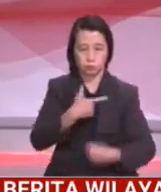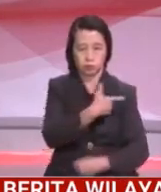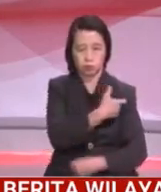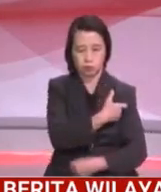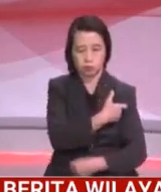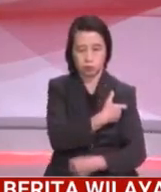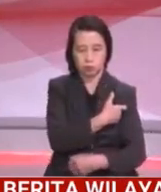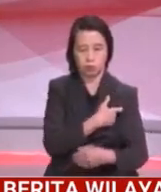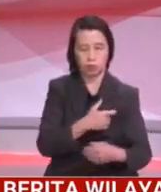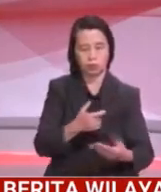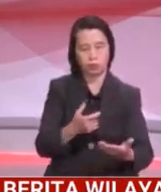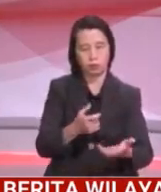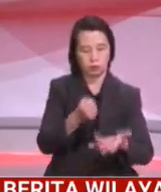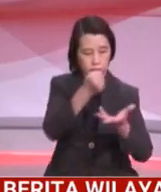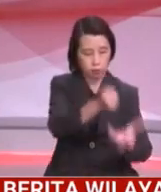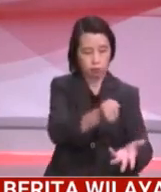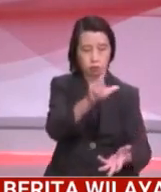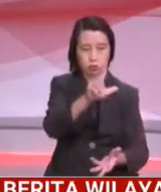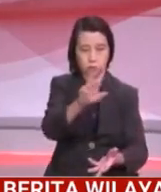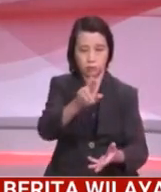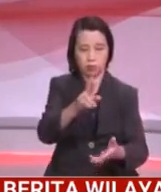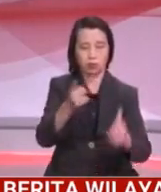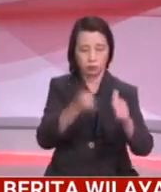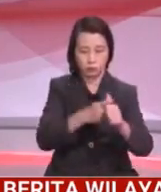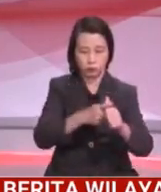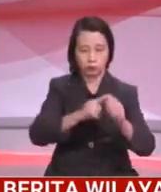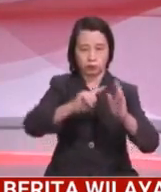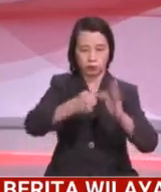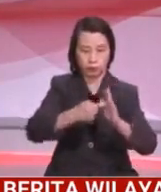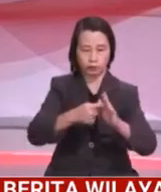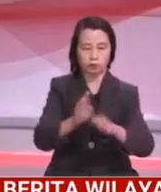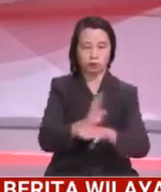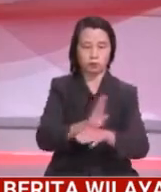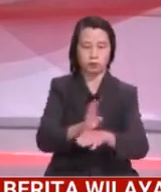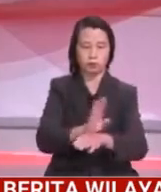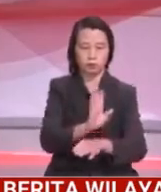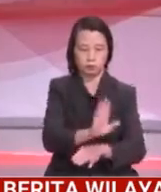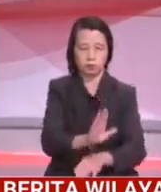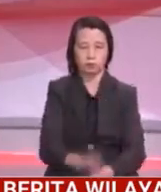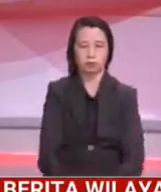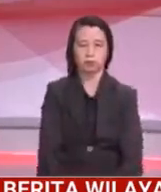suntikan dana RM3,000 sebagai langkah pertama memulakan perniagaan mereka.